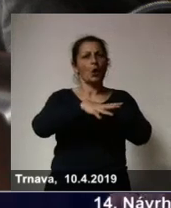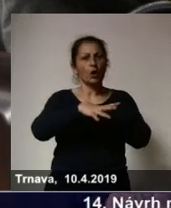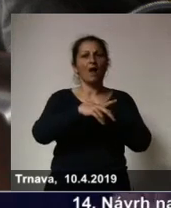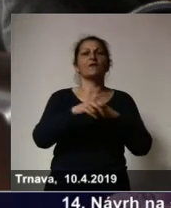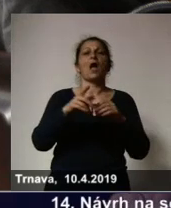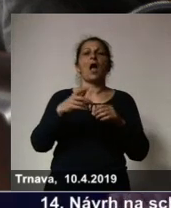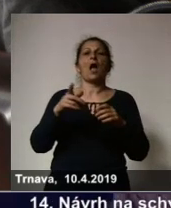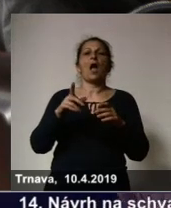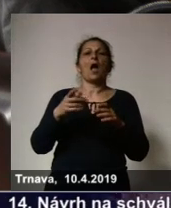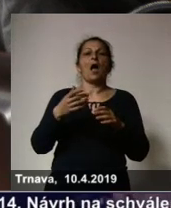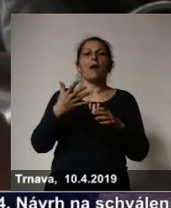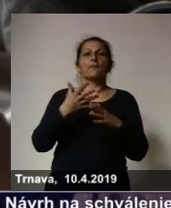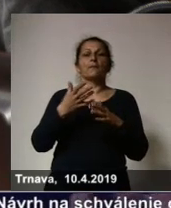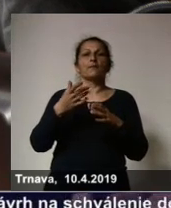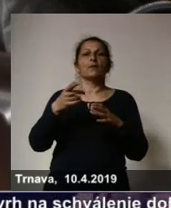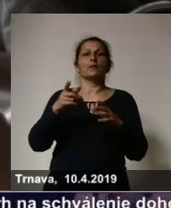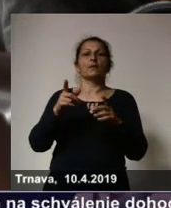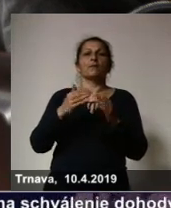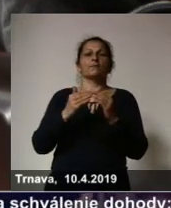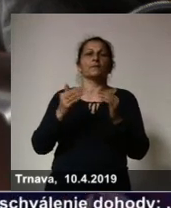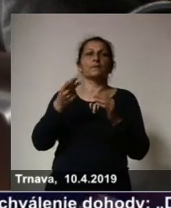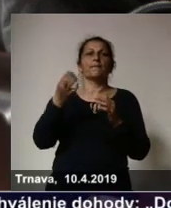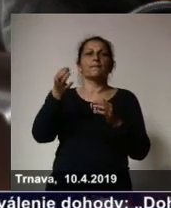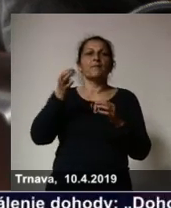oprávnených výdavkov na projekt a je to teda vo výške